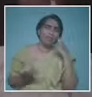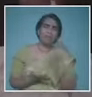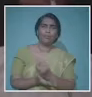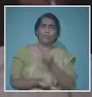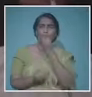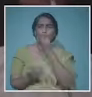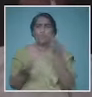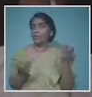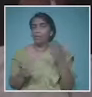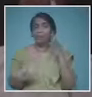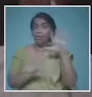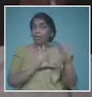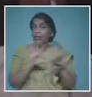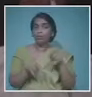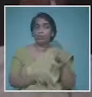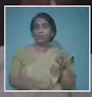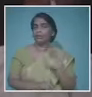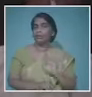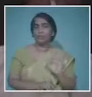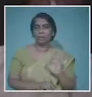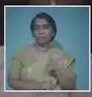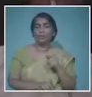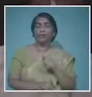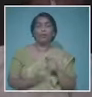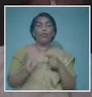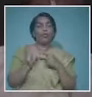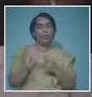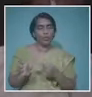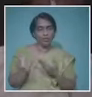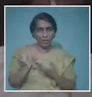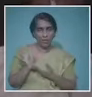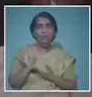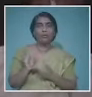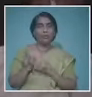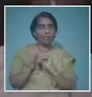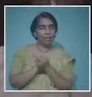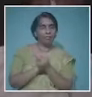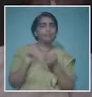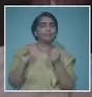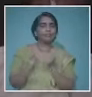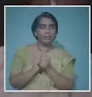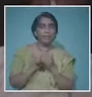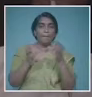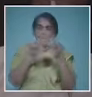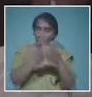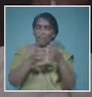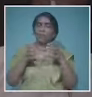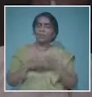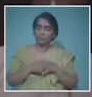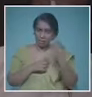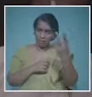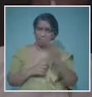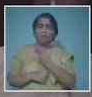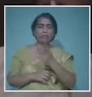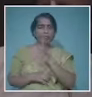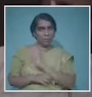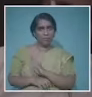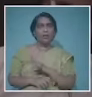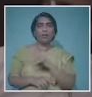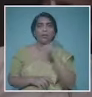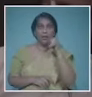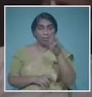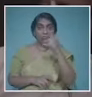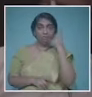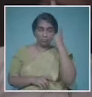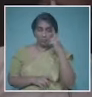be nati kama anu tora neka kme mei මේ උත්තරේම තියෙනවා මේකේ සංගවිච්ච වැඩේ මේක පක්ෂ දෙපක්ෂම කියන්නේ නැති. ඒසා කරු හැමතුම ඔබතුමා වියතෙක්